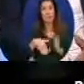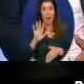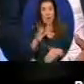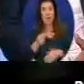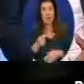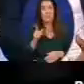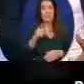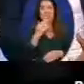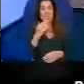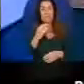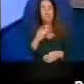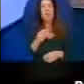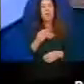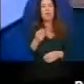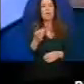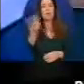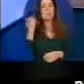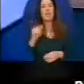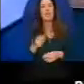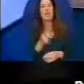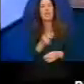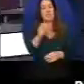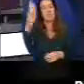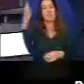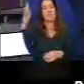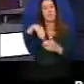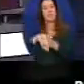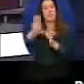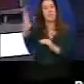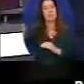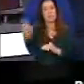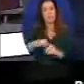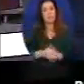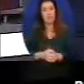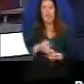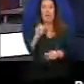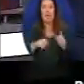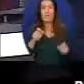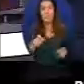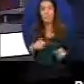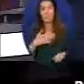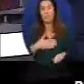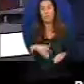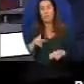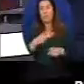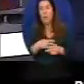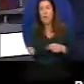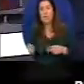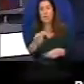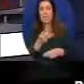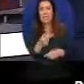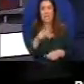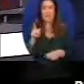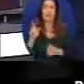שישראלים החזיקו בחו"ל, לא רק, אבל רוב רובו של הכסף זה ישראלים שניסו או רוצים להלבין את הכסף שהם צברו בחו"ל, או העלימו בחו"ל, או השאירו